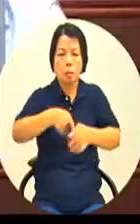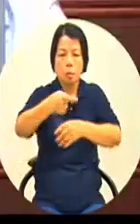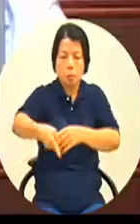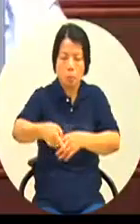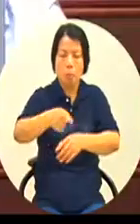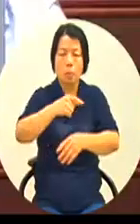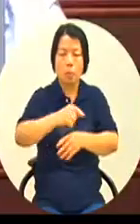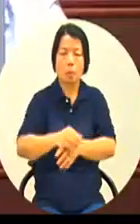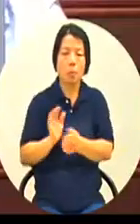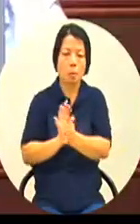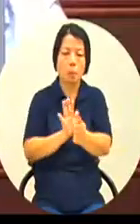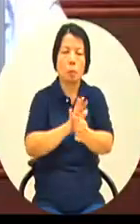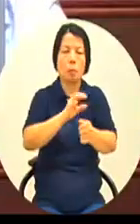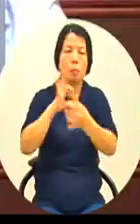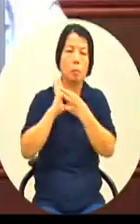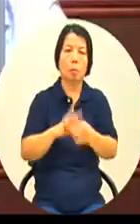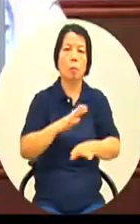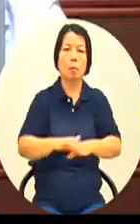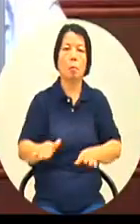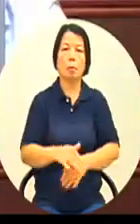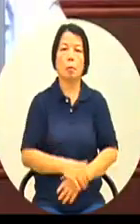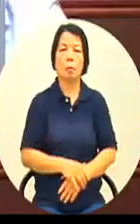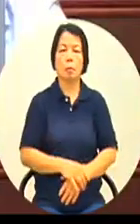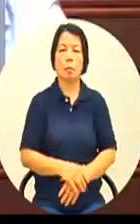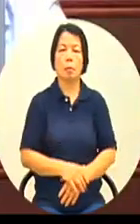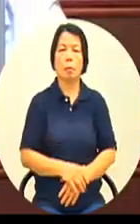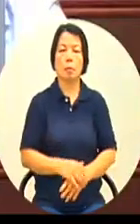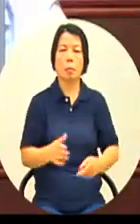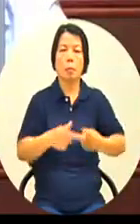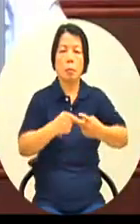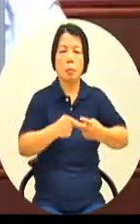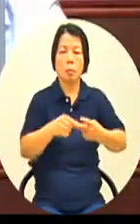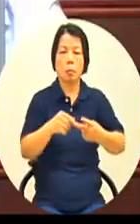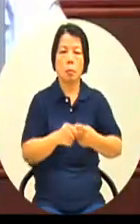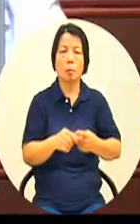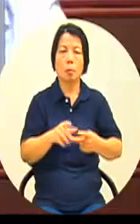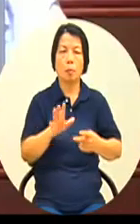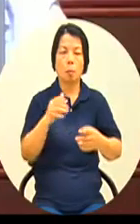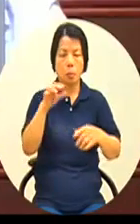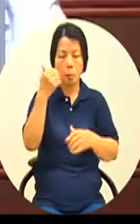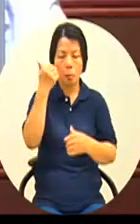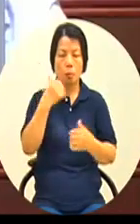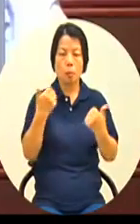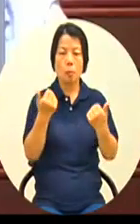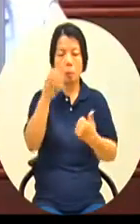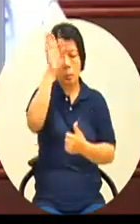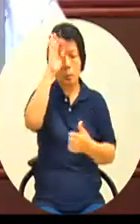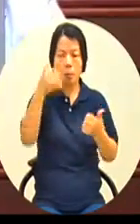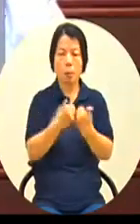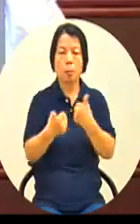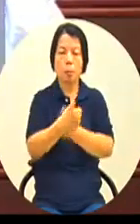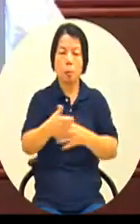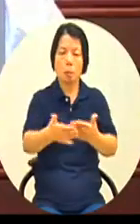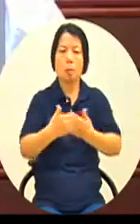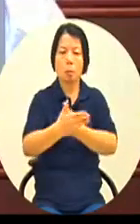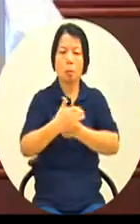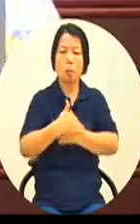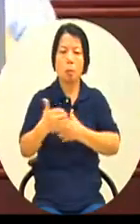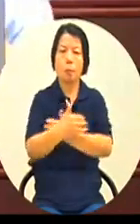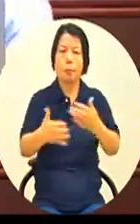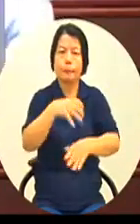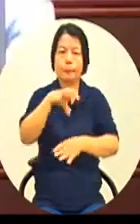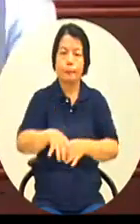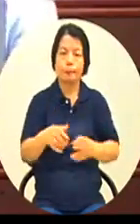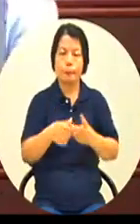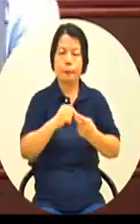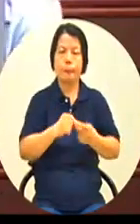动。啊，第三部分感谢苏议员哈。在这个过程里面嘛，做协助阮交通局吼，伫迄